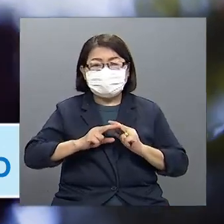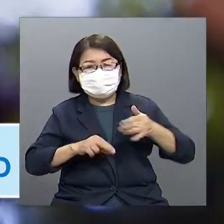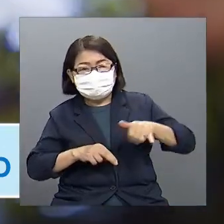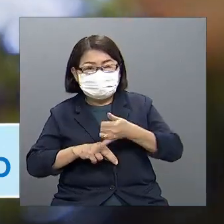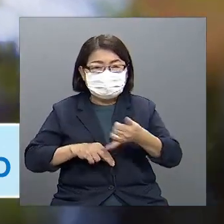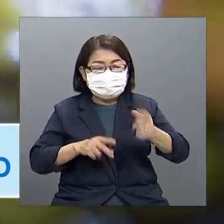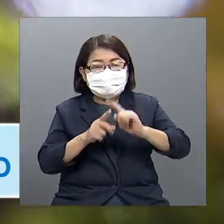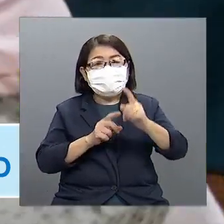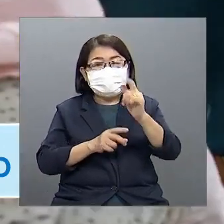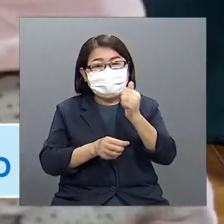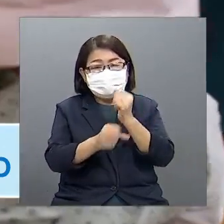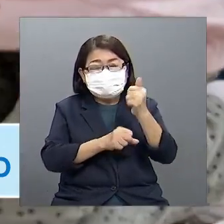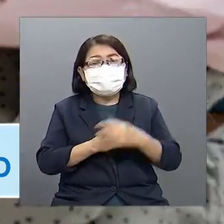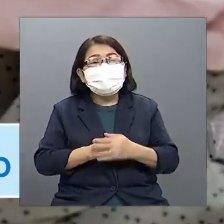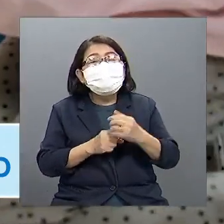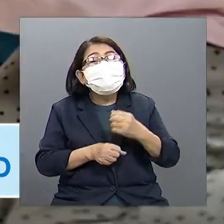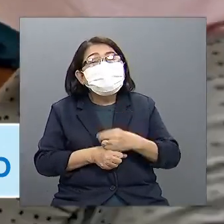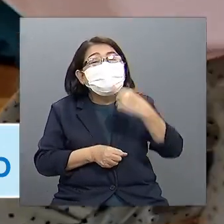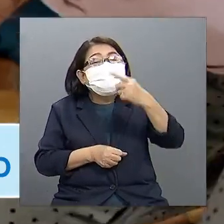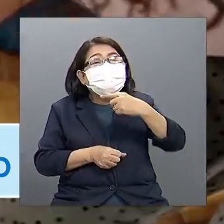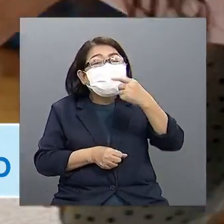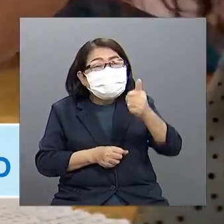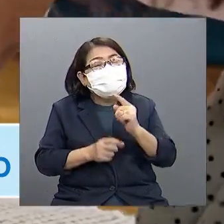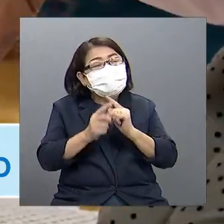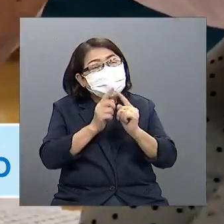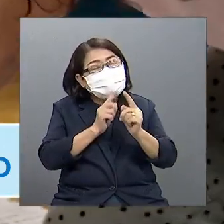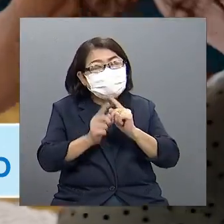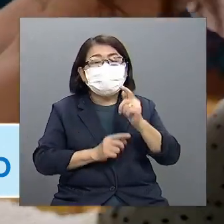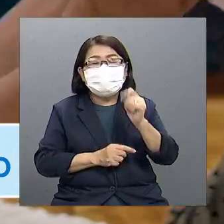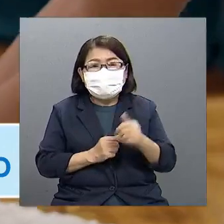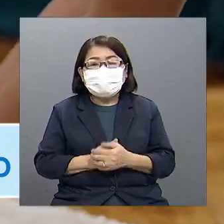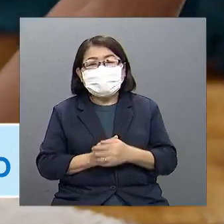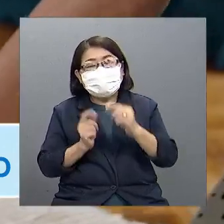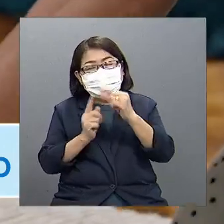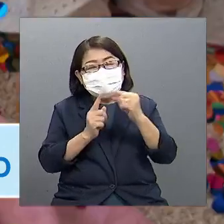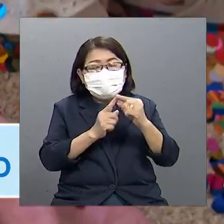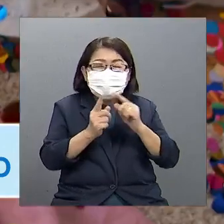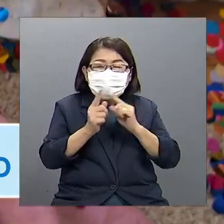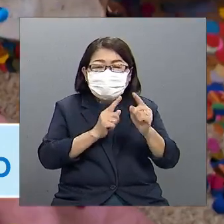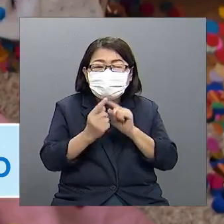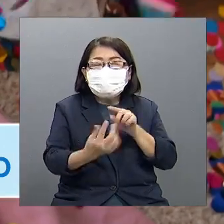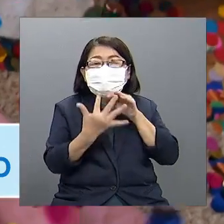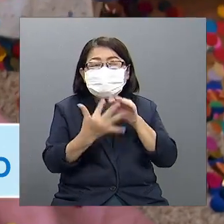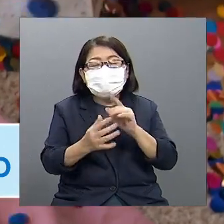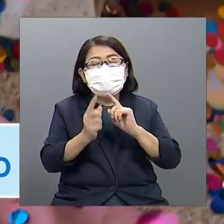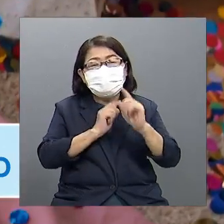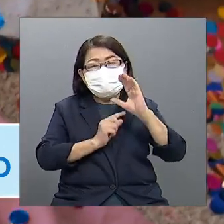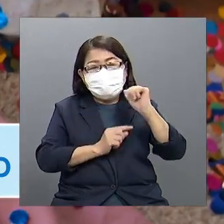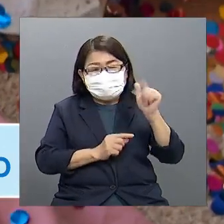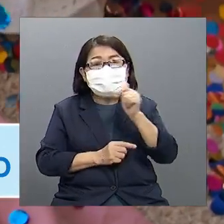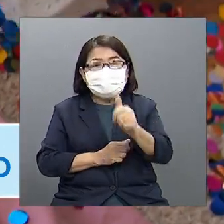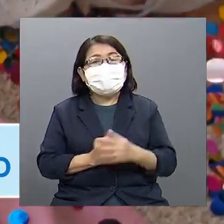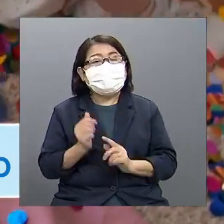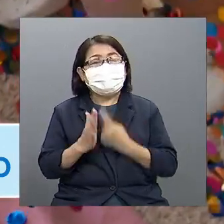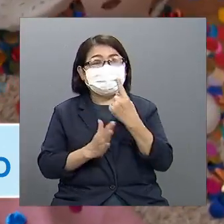ที่จะใช้ภาษาพูดคุยเรียกว่าเกือบจะเข้าใจกันได้นะคะเพราะฉะนั้นจะเห็นว่า3ขวบปีแรกเป็นช่วงเวลา